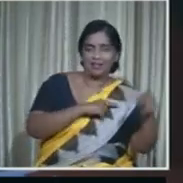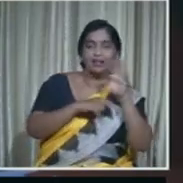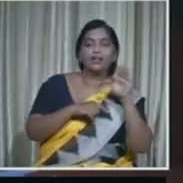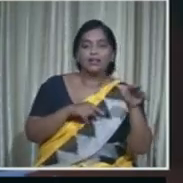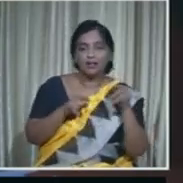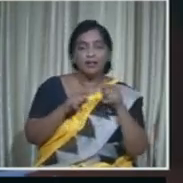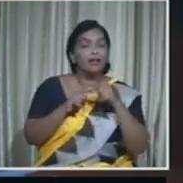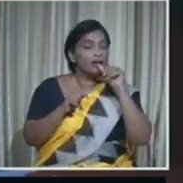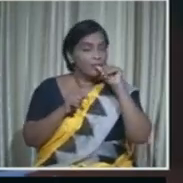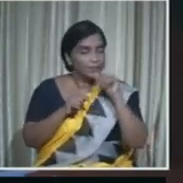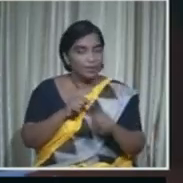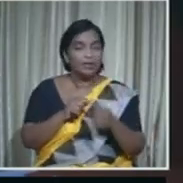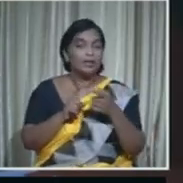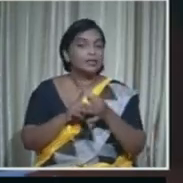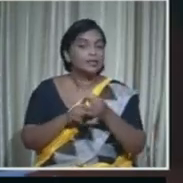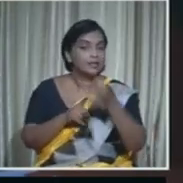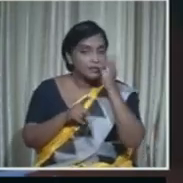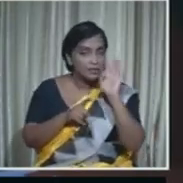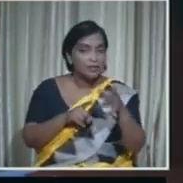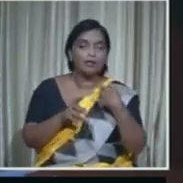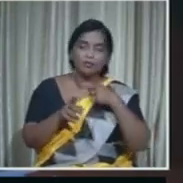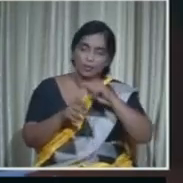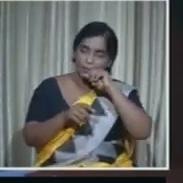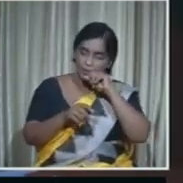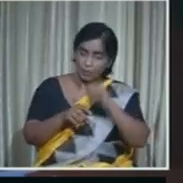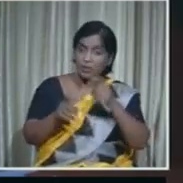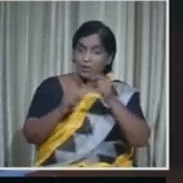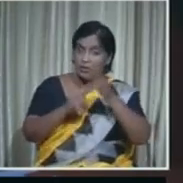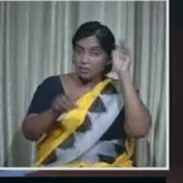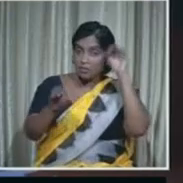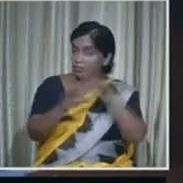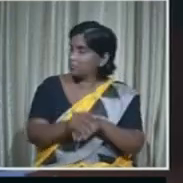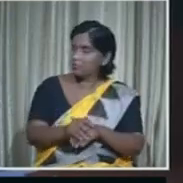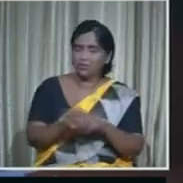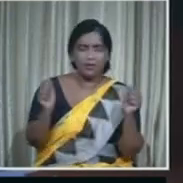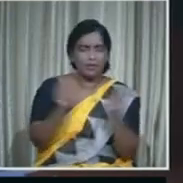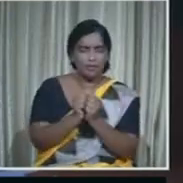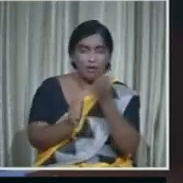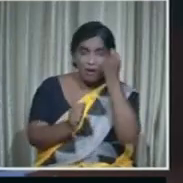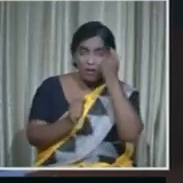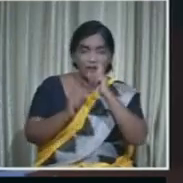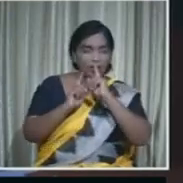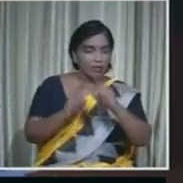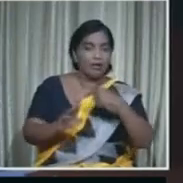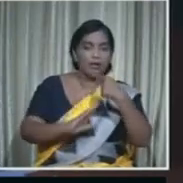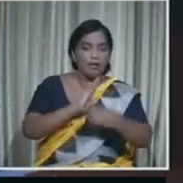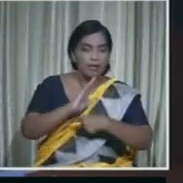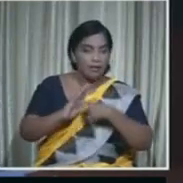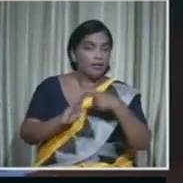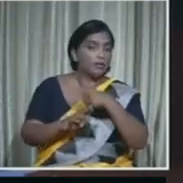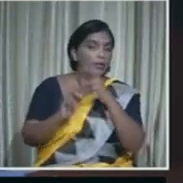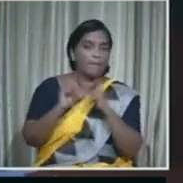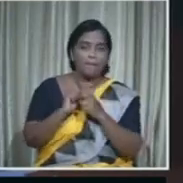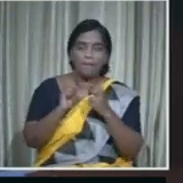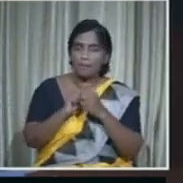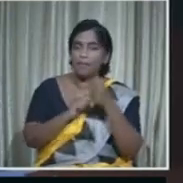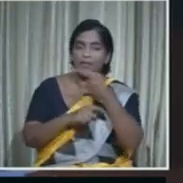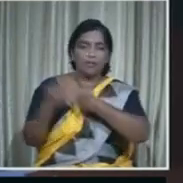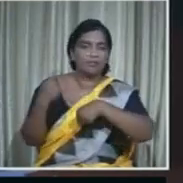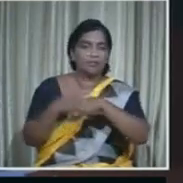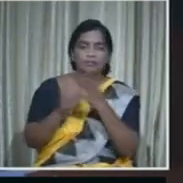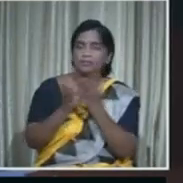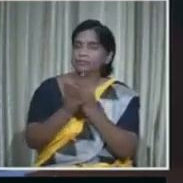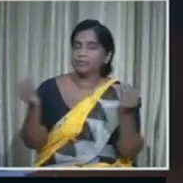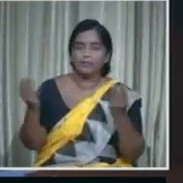කතානායකතුමනි ජනාධිපතිවරයා මෙම ධූරයේ සිටගෙන කරන කිසිදු යෝජනාවක් මේ රටේ මේ ඇති වී තිබෙන කැළඹිලිකාරී තත්වය